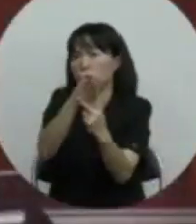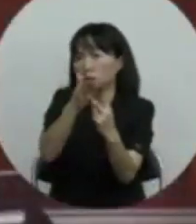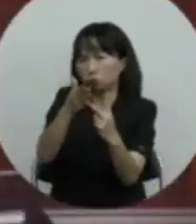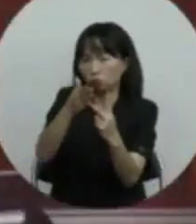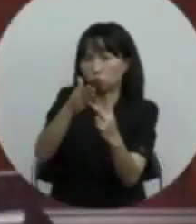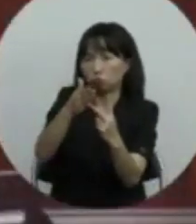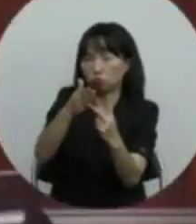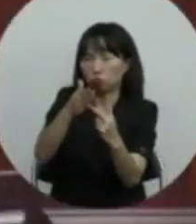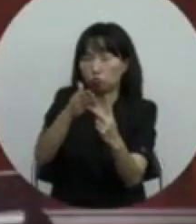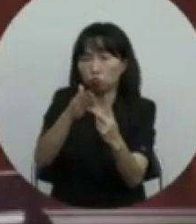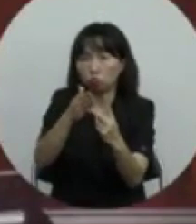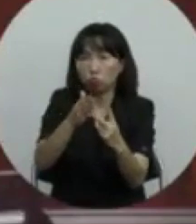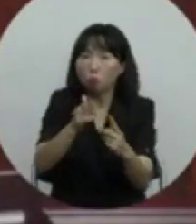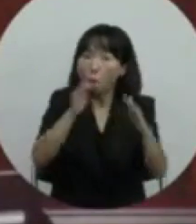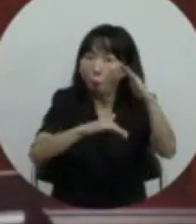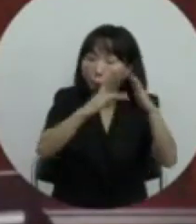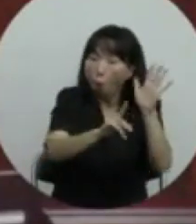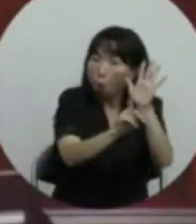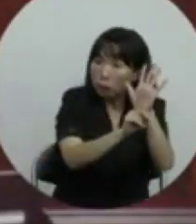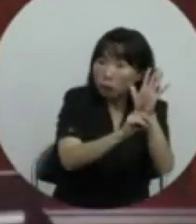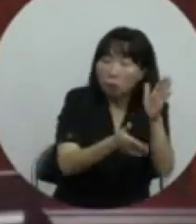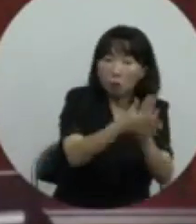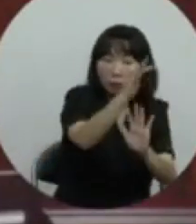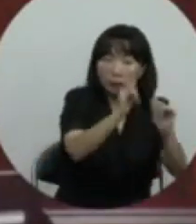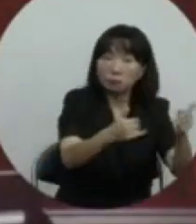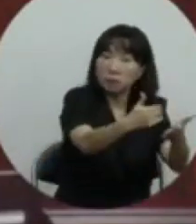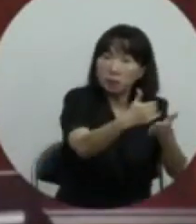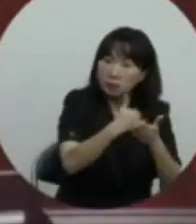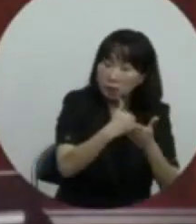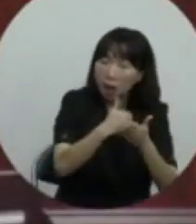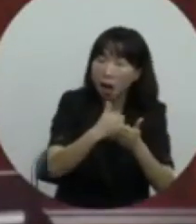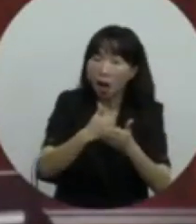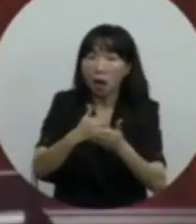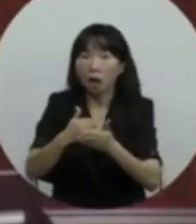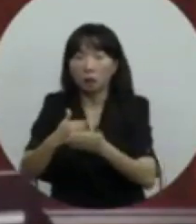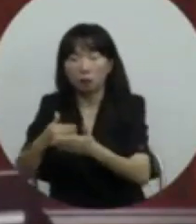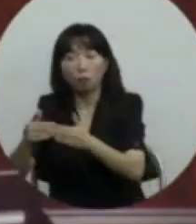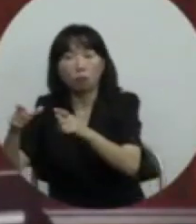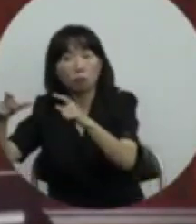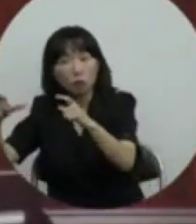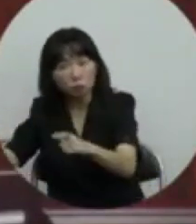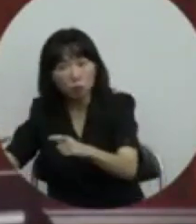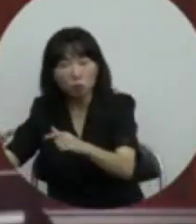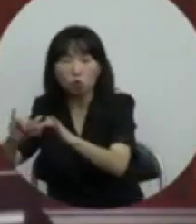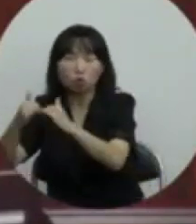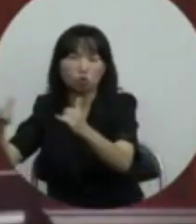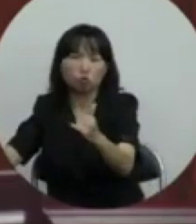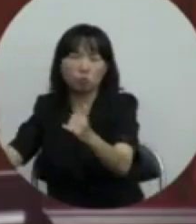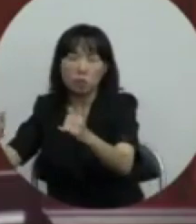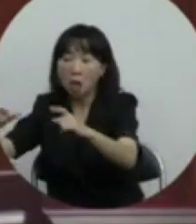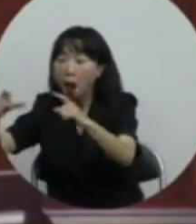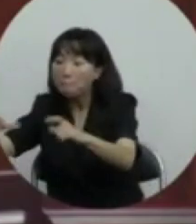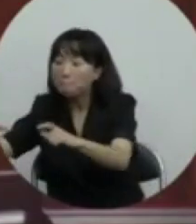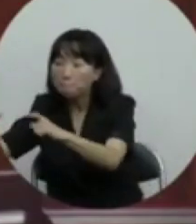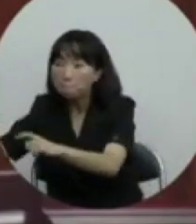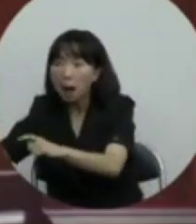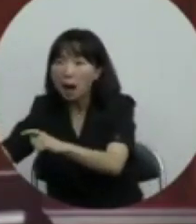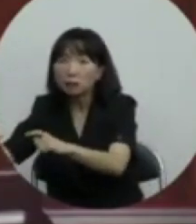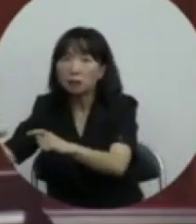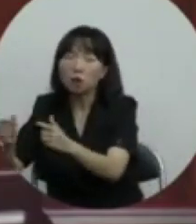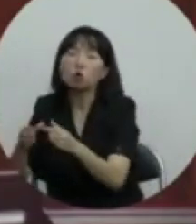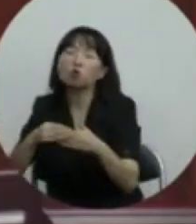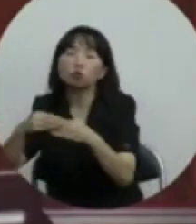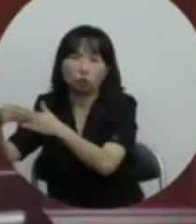중인데 공모사업은 시민 제안으로 읍면동 자치계획형 사업은 주민주도의 마을사업으로 나눠 진행하고